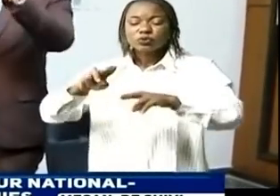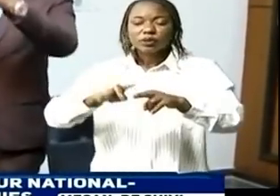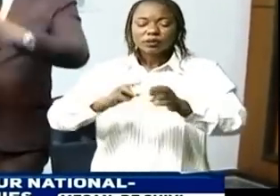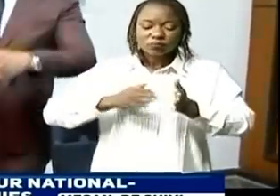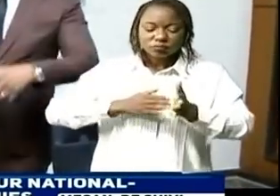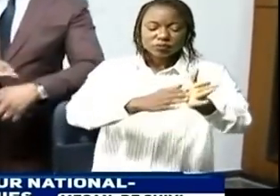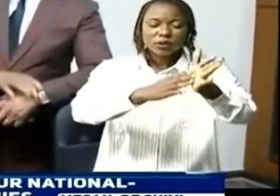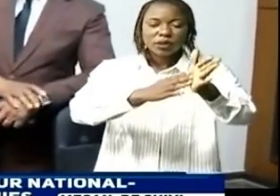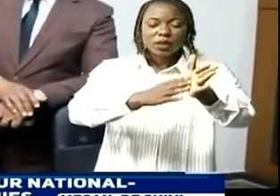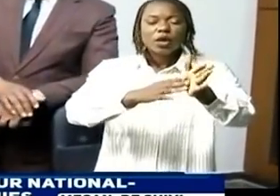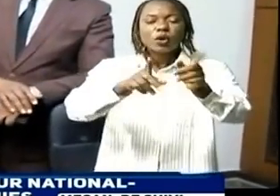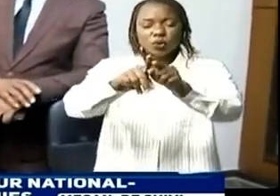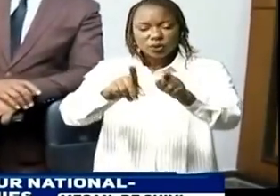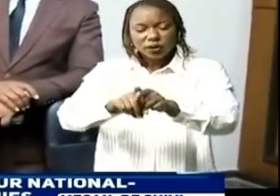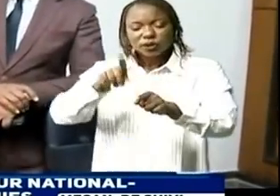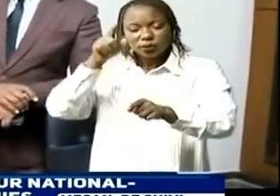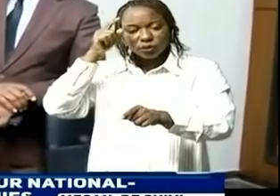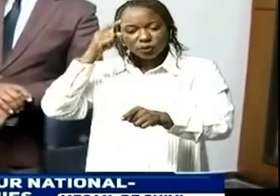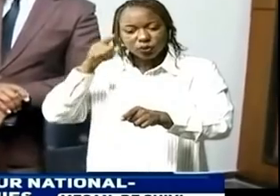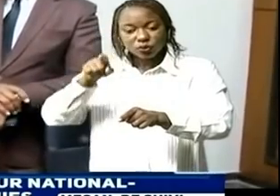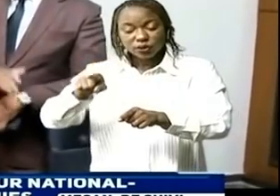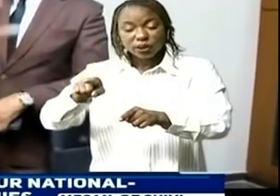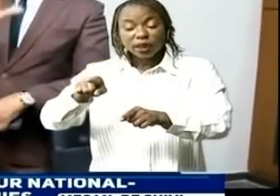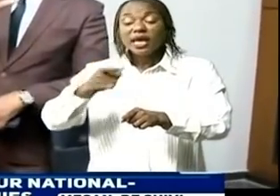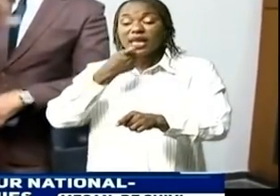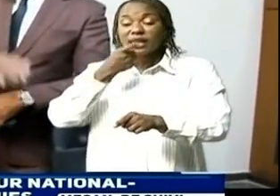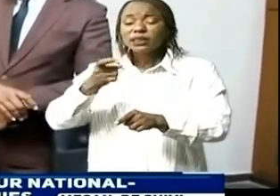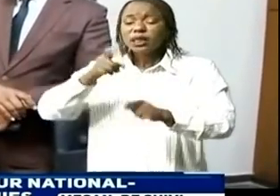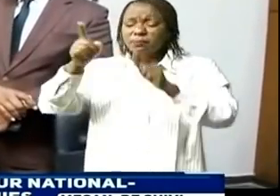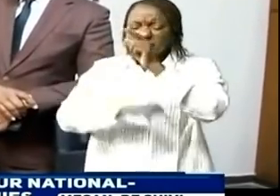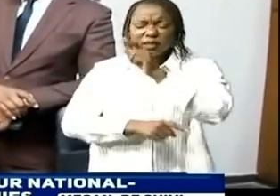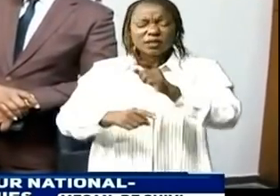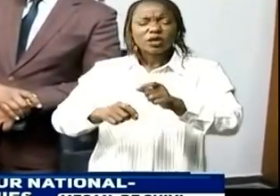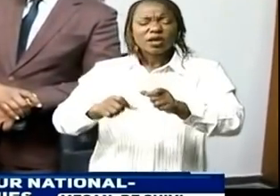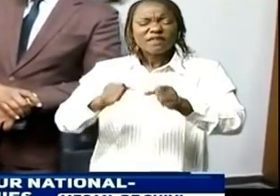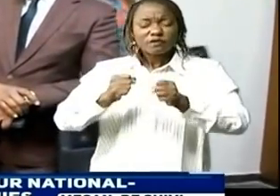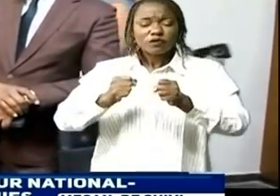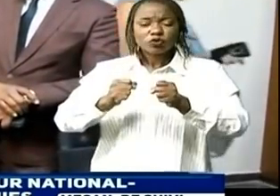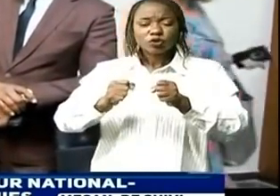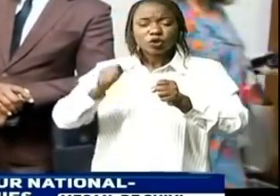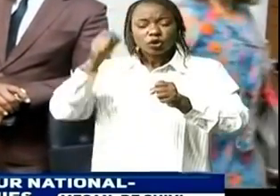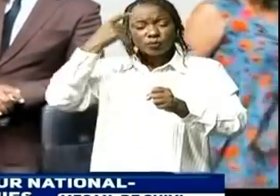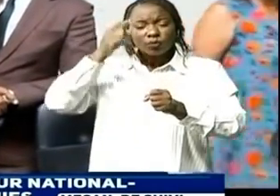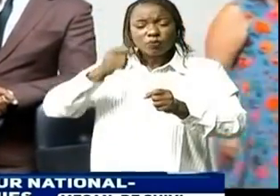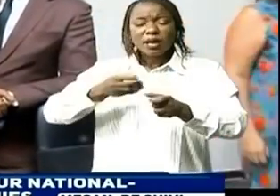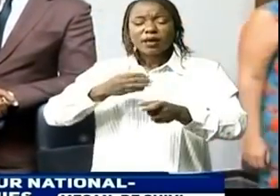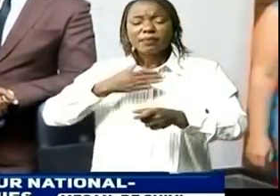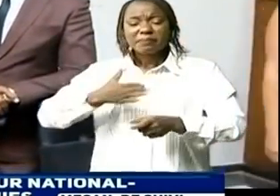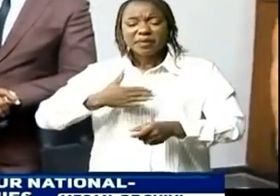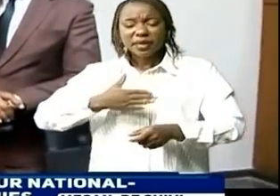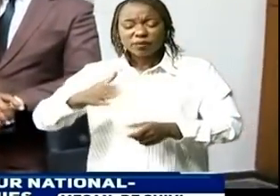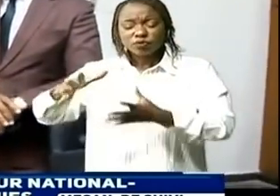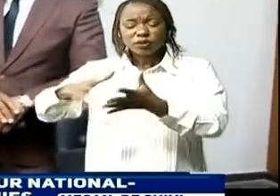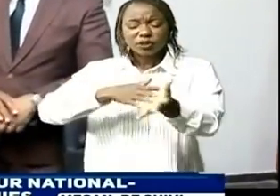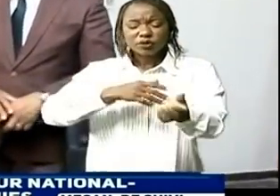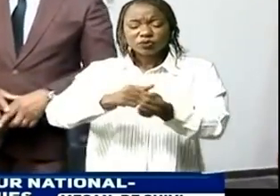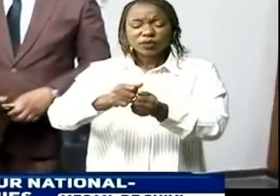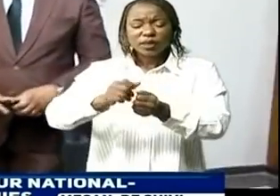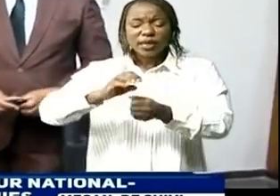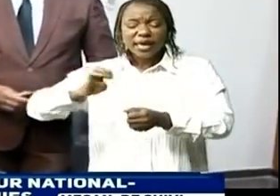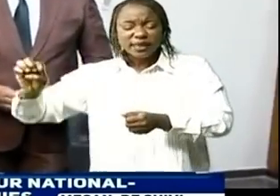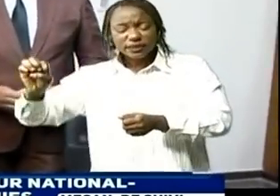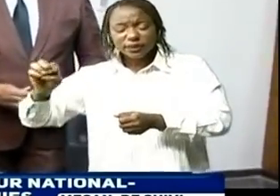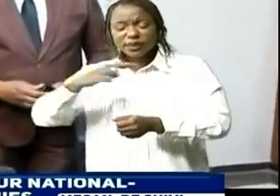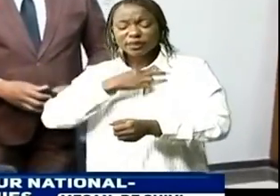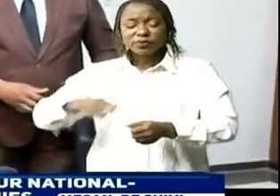suivi de la CORCAD, Claude Ibalanquier-Colomba, condamne avec la dernière énergie cette tentative de déstabilisation de la partie est de